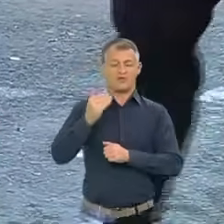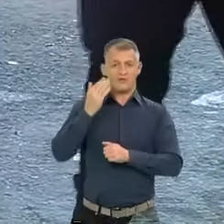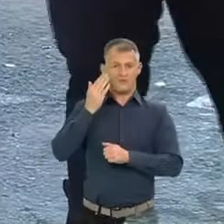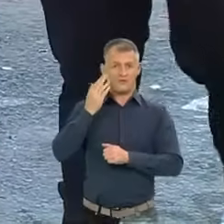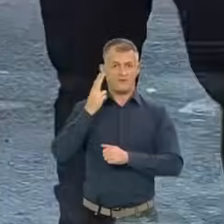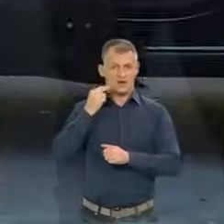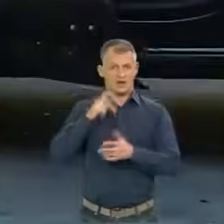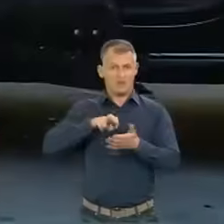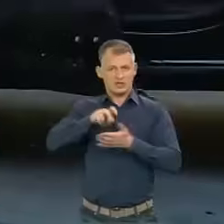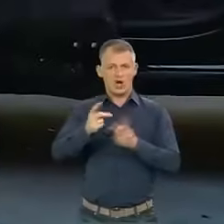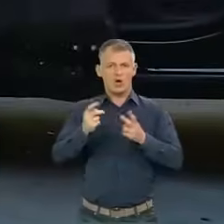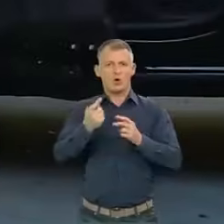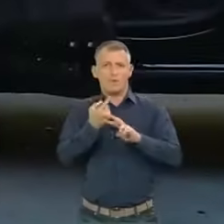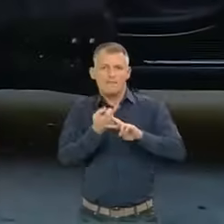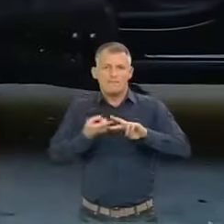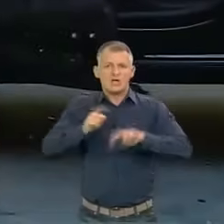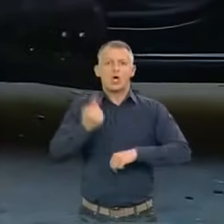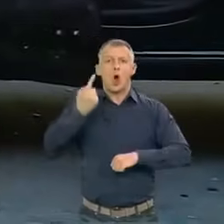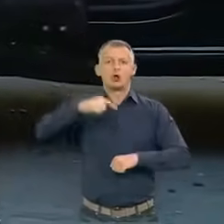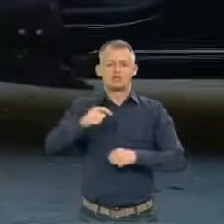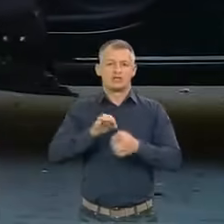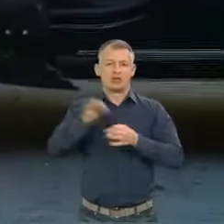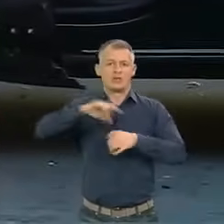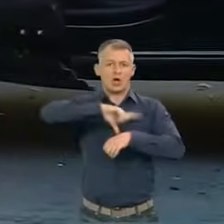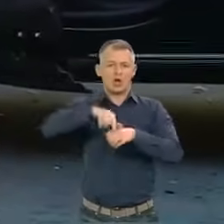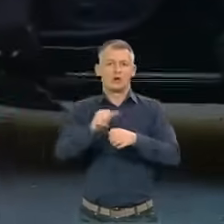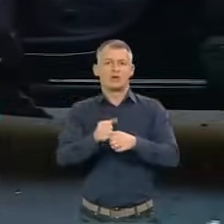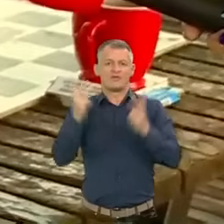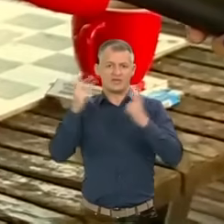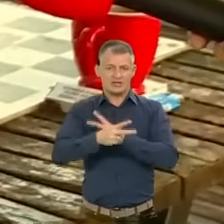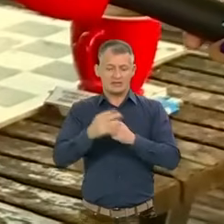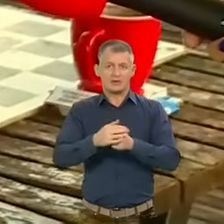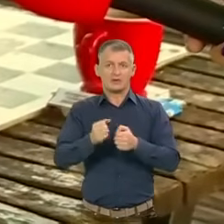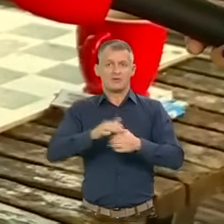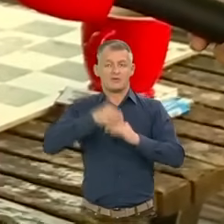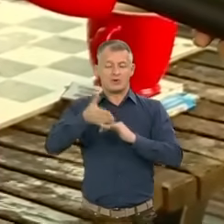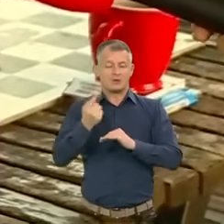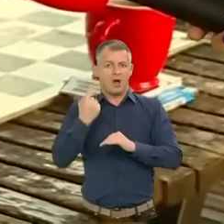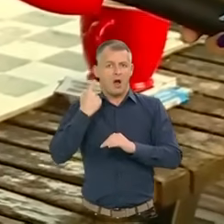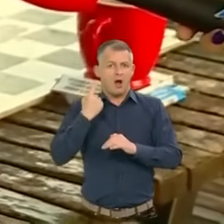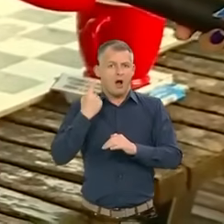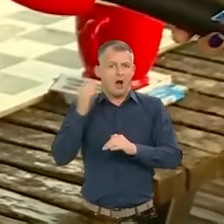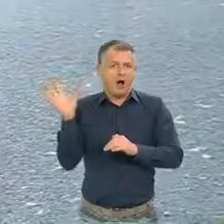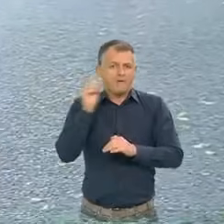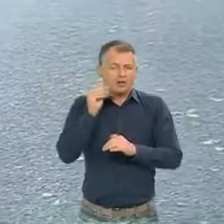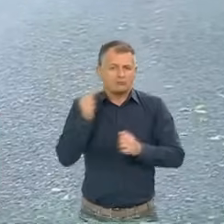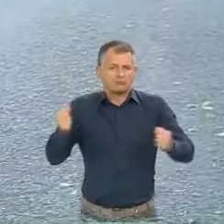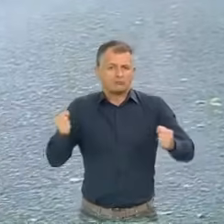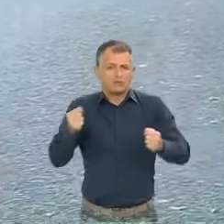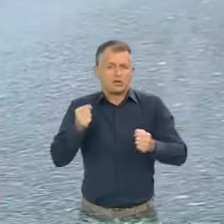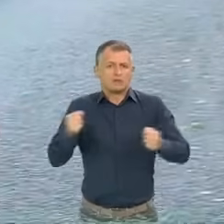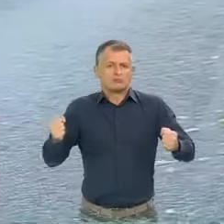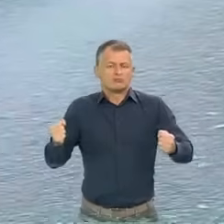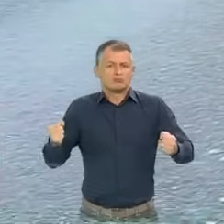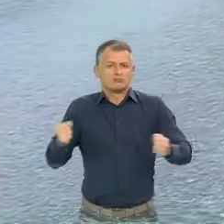km/h vecinii au fost îngroziți de zgomotul puternic produs la impact impactul Da l am auzit că s a auzit în tot blocul s a auzat